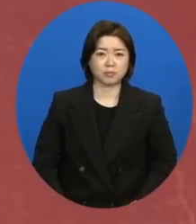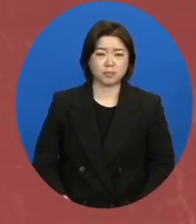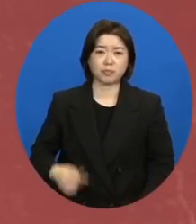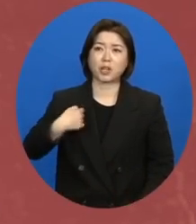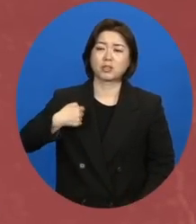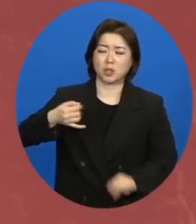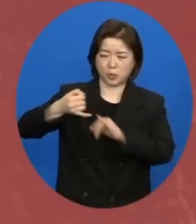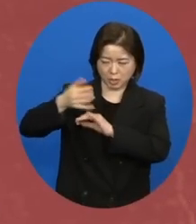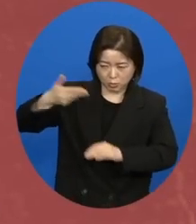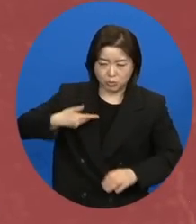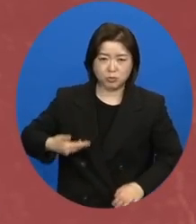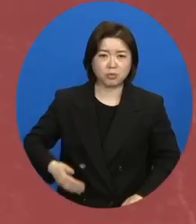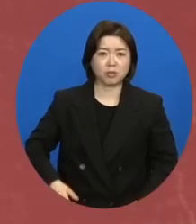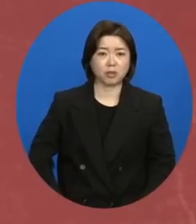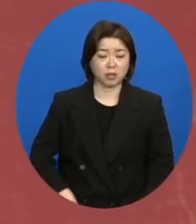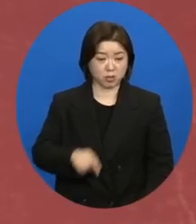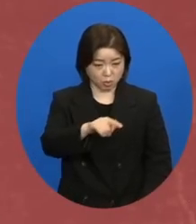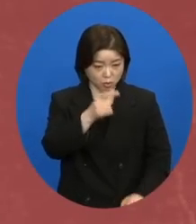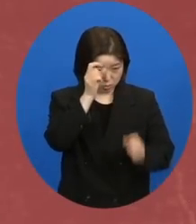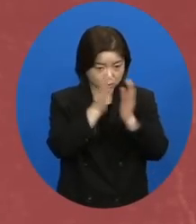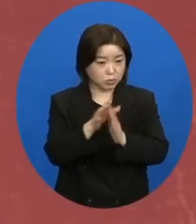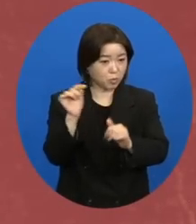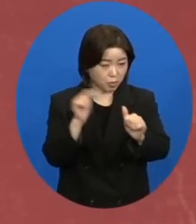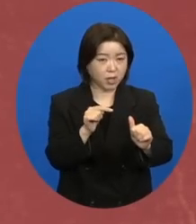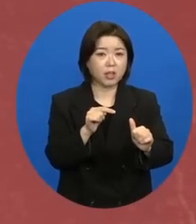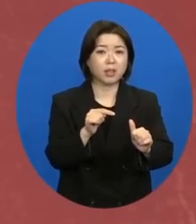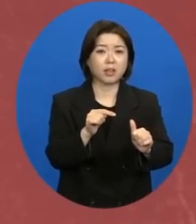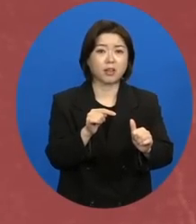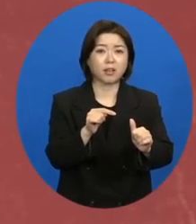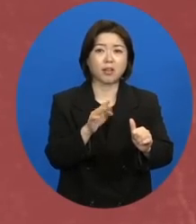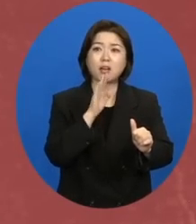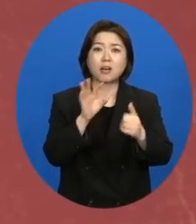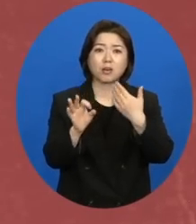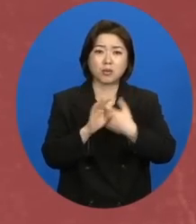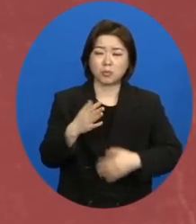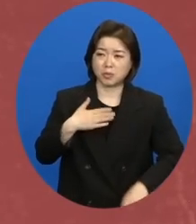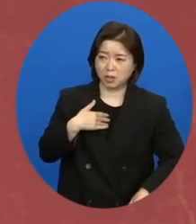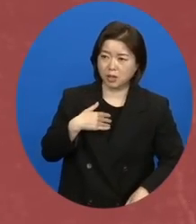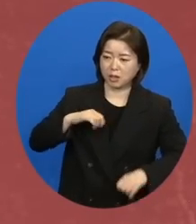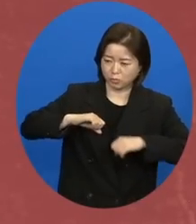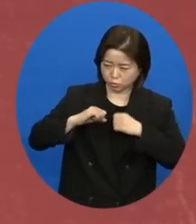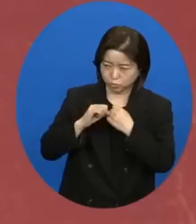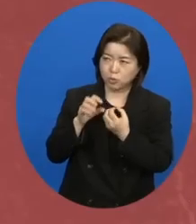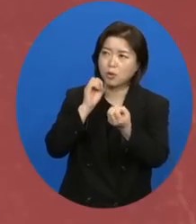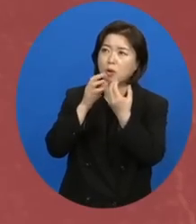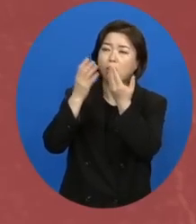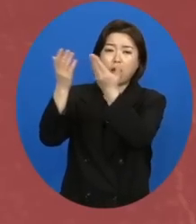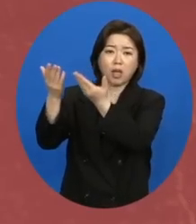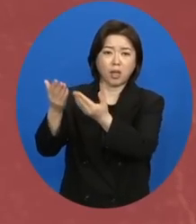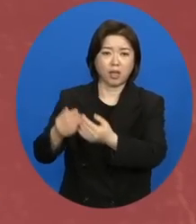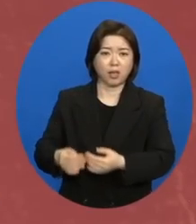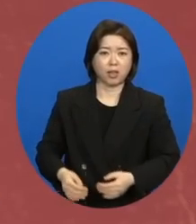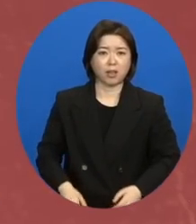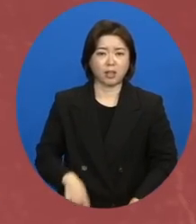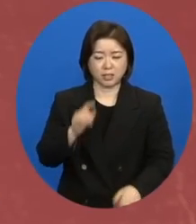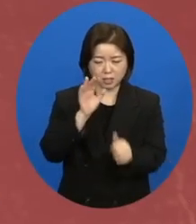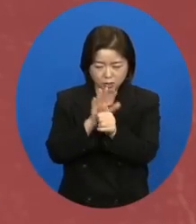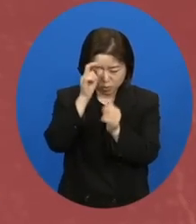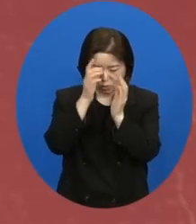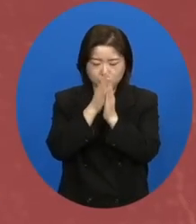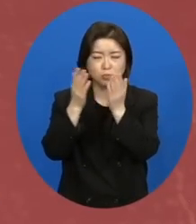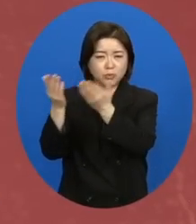저에게 약속했어요. 기도하라고. 그러면 내가 하는 거예요. 그게